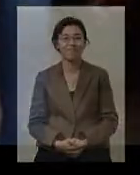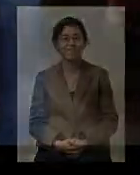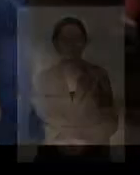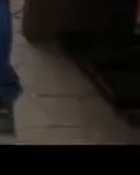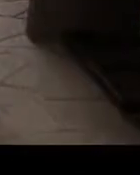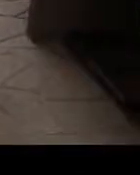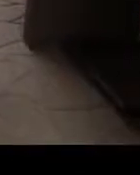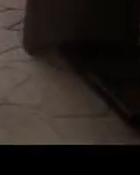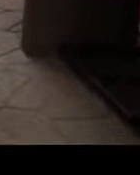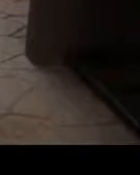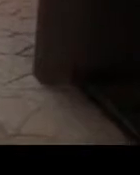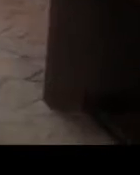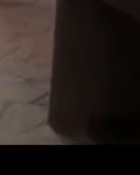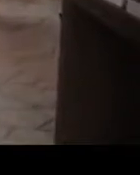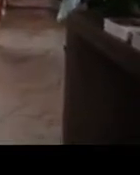เสร็จเลย